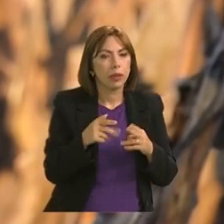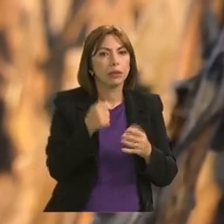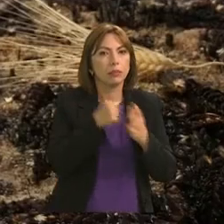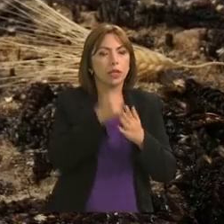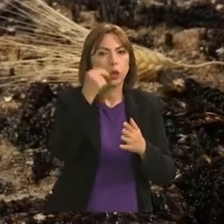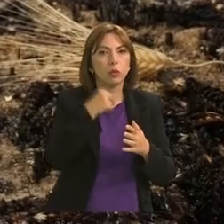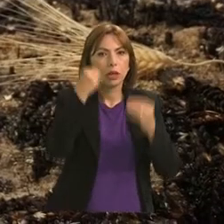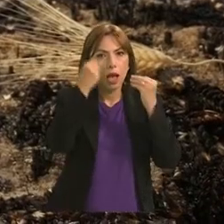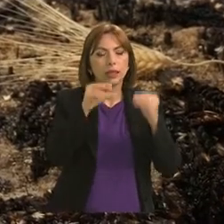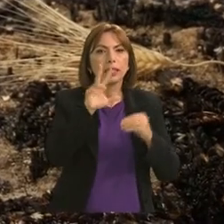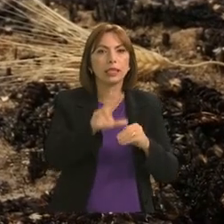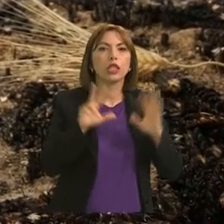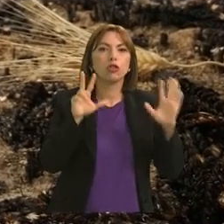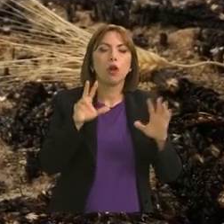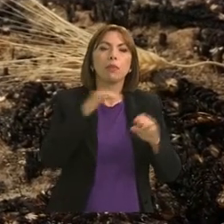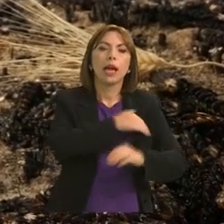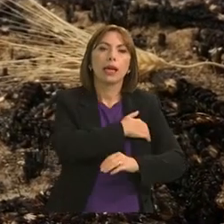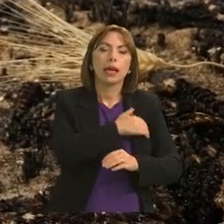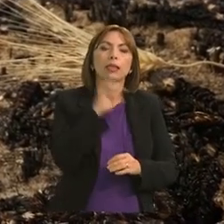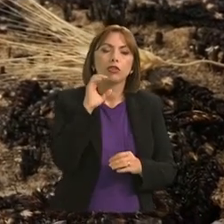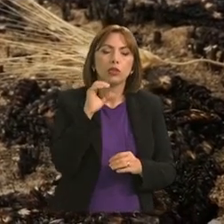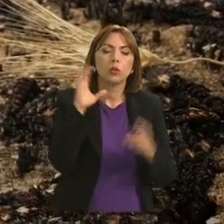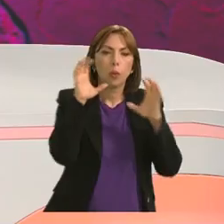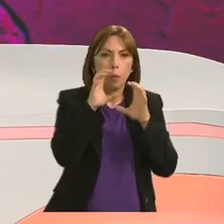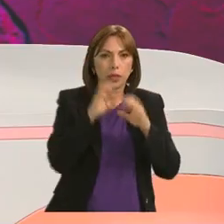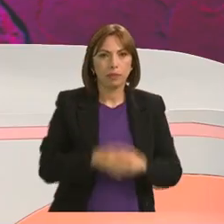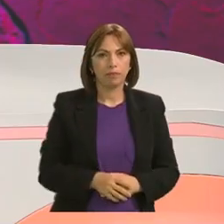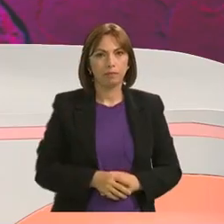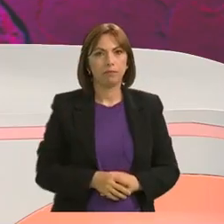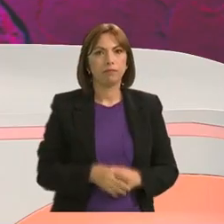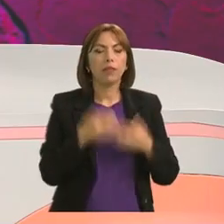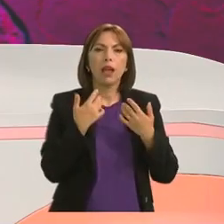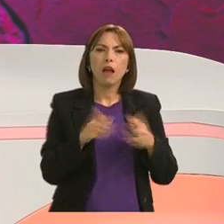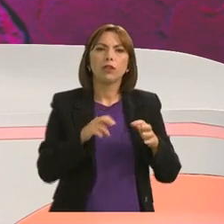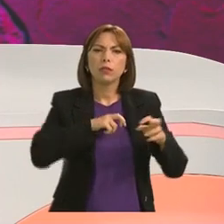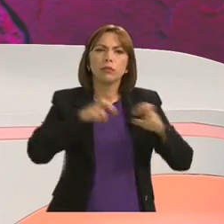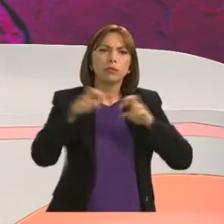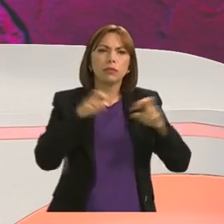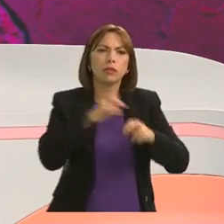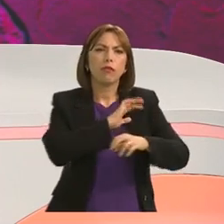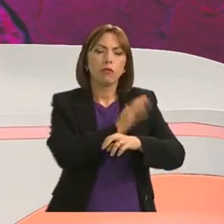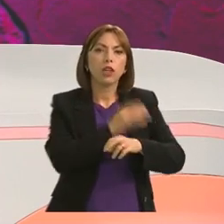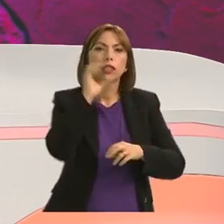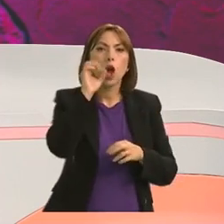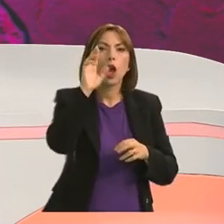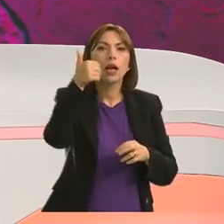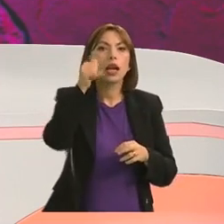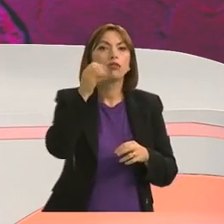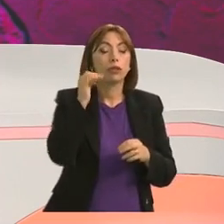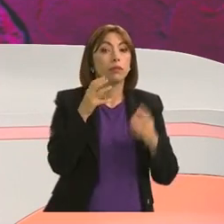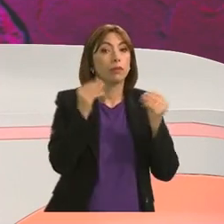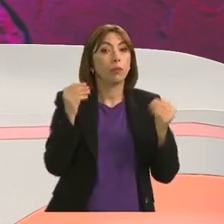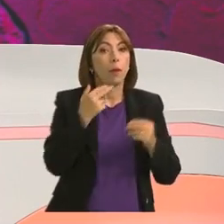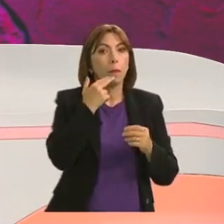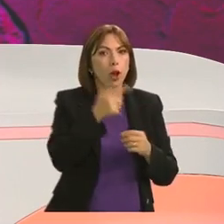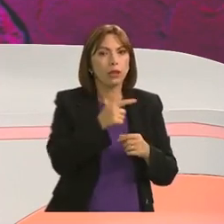duminică se anunță 38 de grade la umbră. A fost desfășurare de forță la Orăștie. Mai mulți